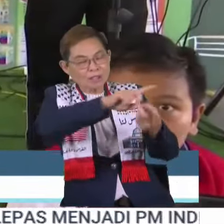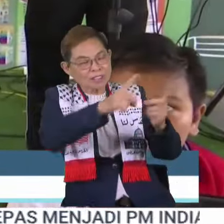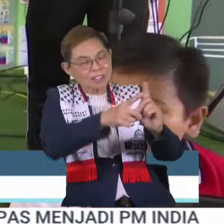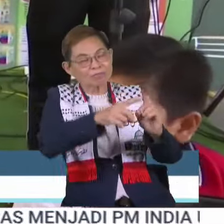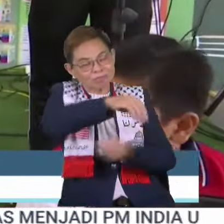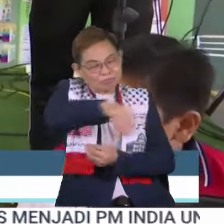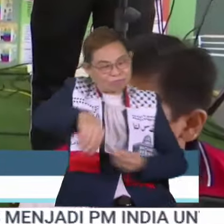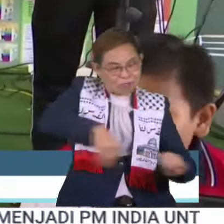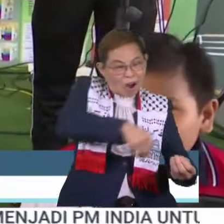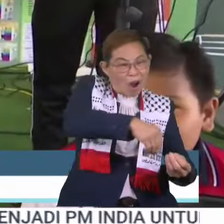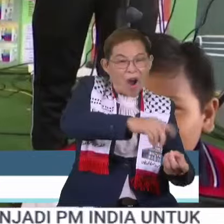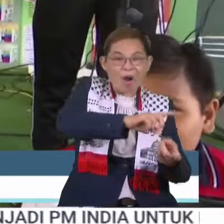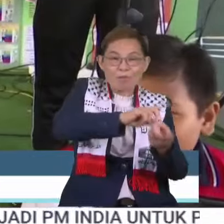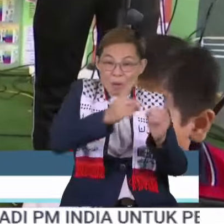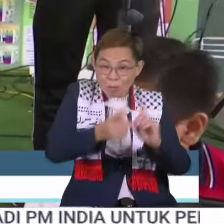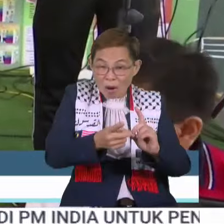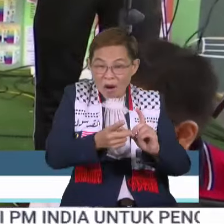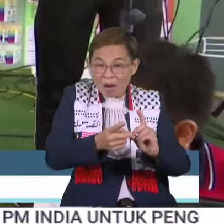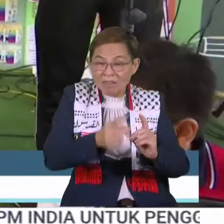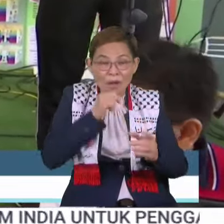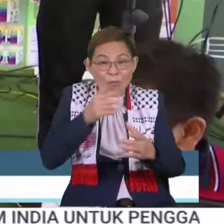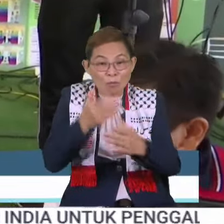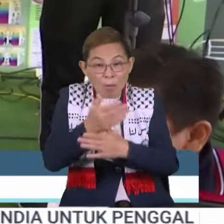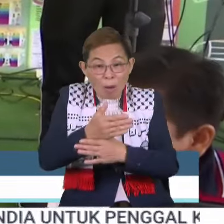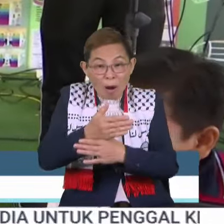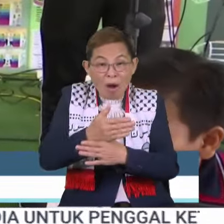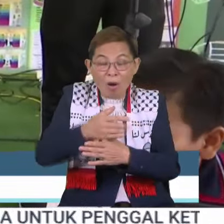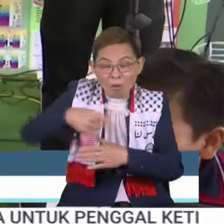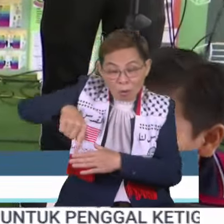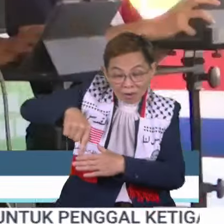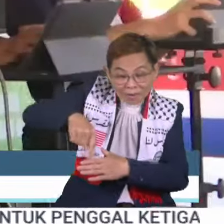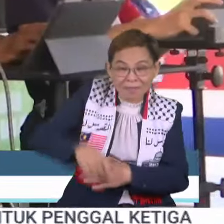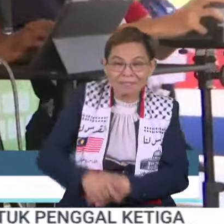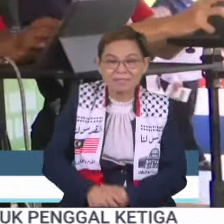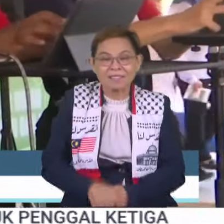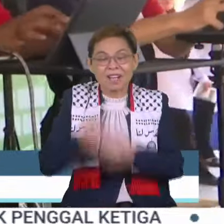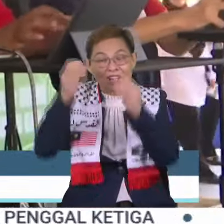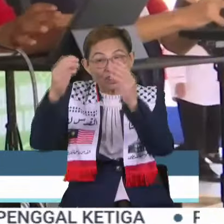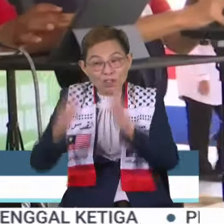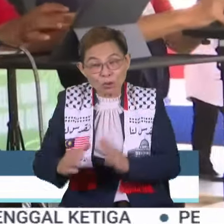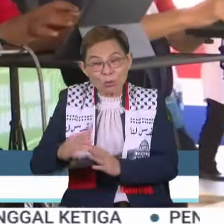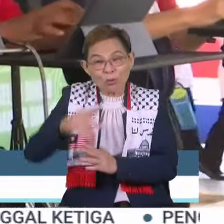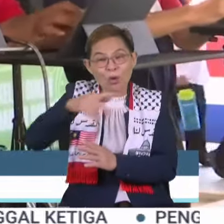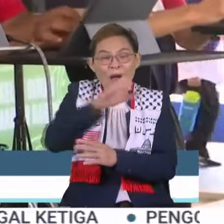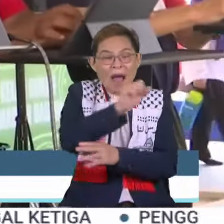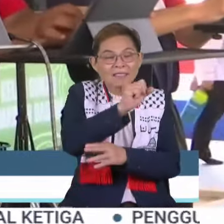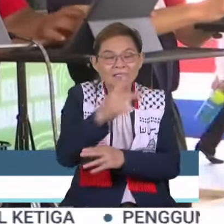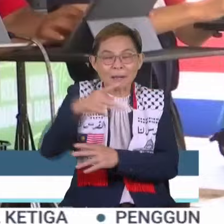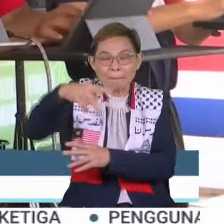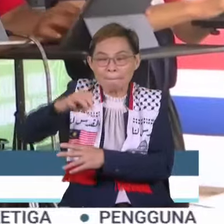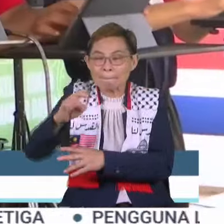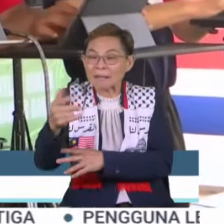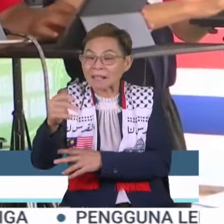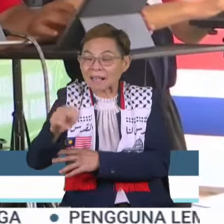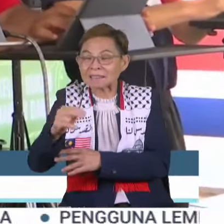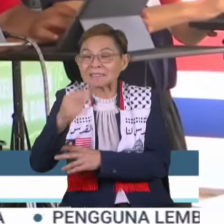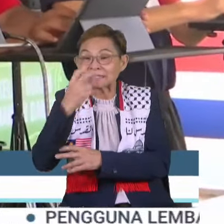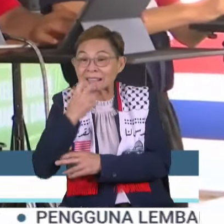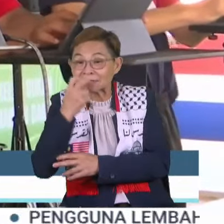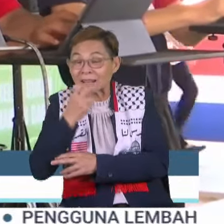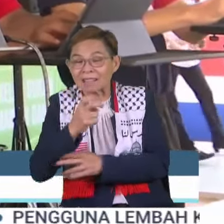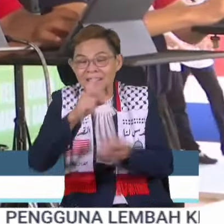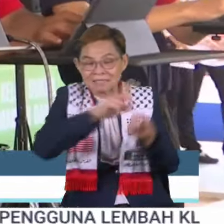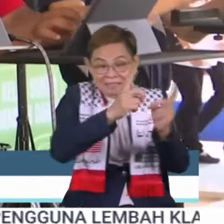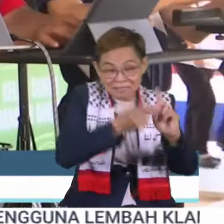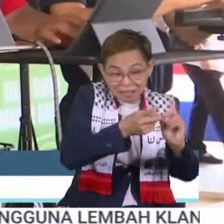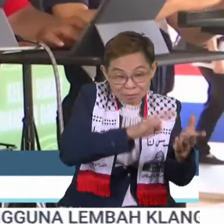tanpa menjejaskan kualiti persembahan. Menariknya, menurut guru SK Pekan Nenas, Noraiha Marjan,